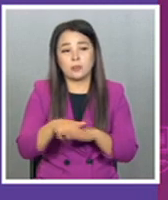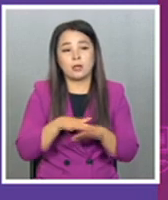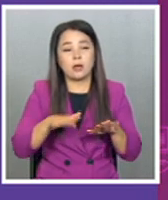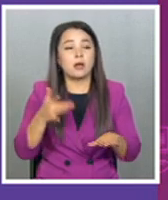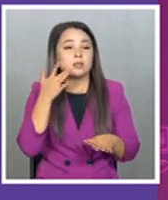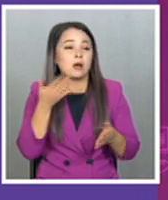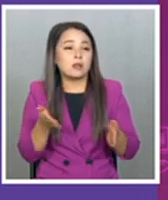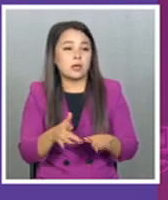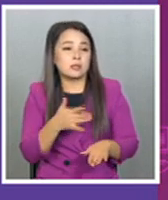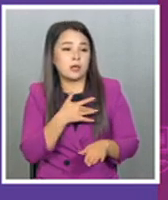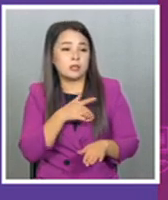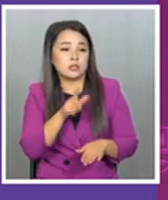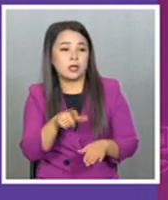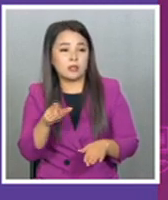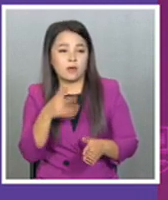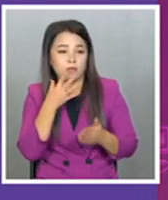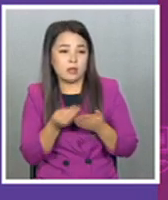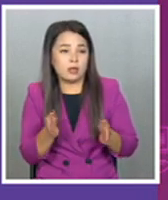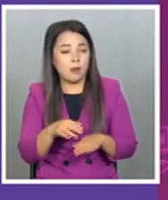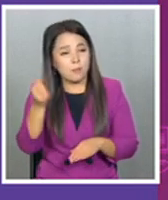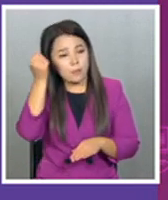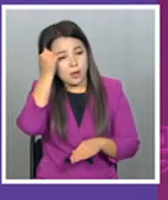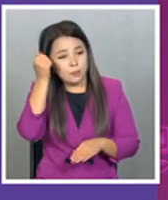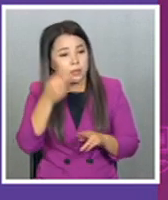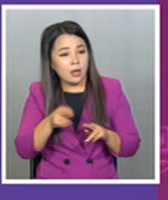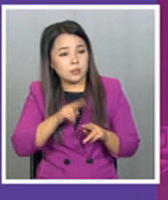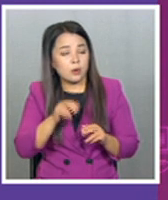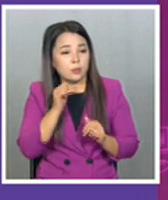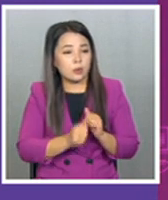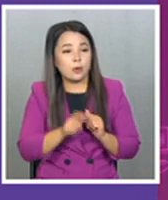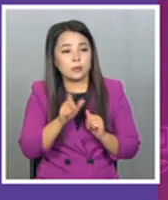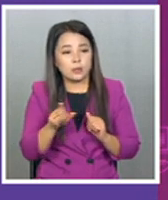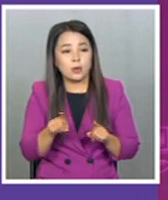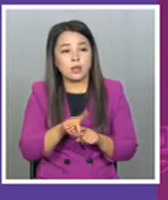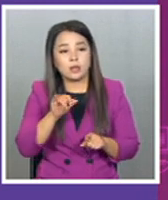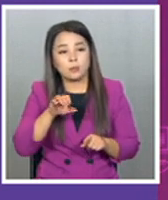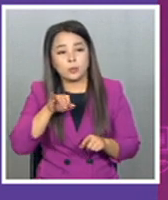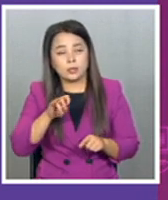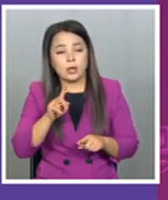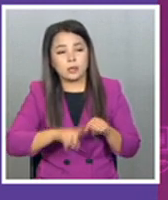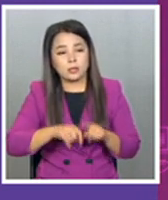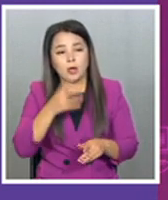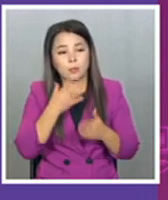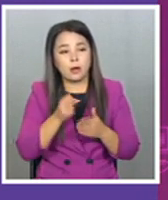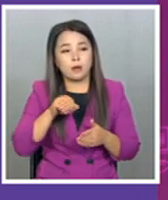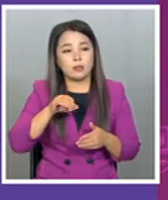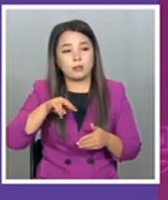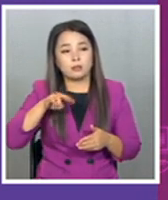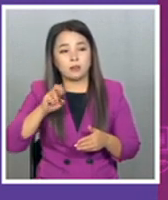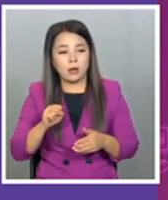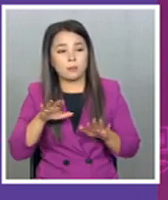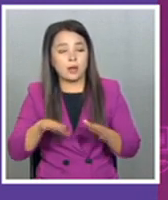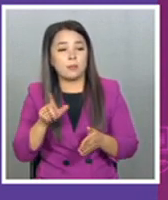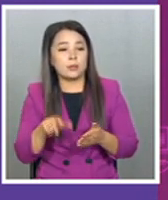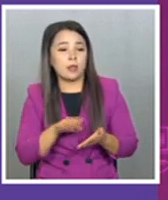вечную память в сердце человека. Такой кусочек есть и у Распутина. Это родная его деревня Аталанка, которую